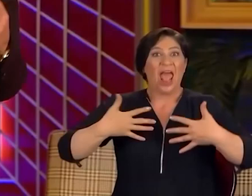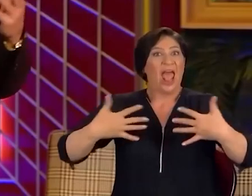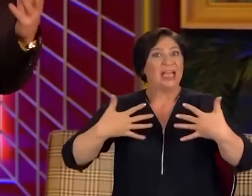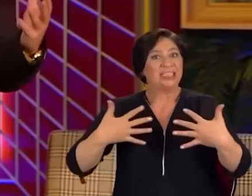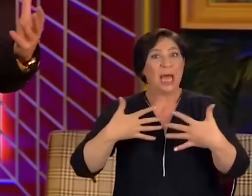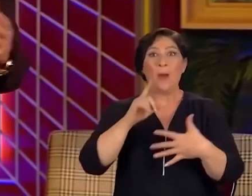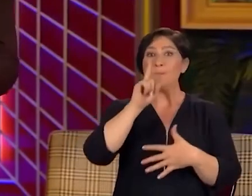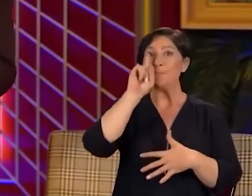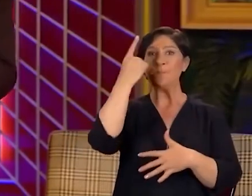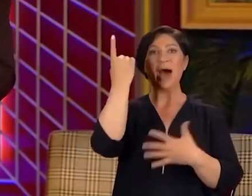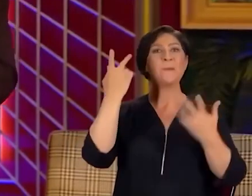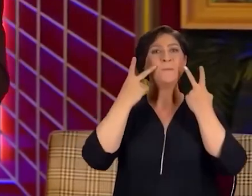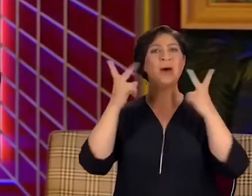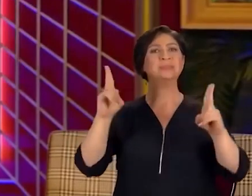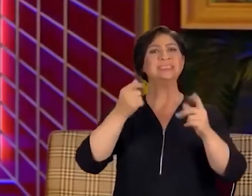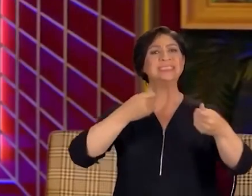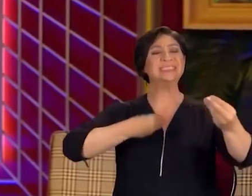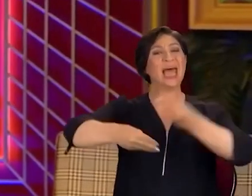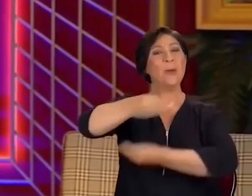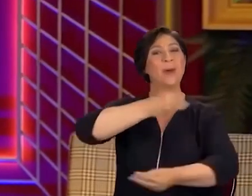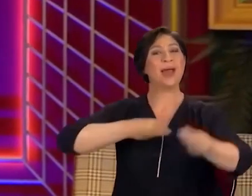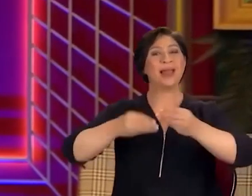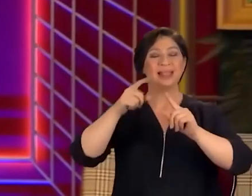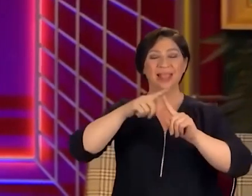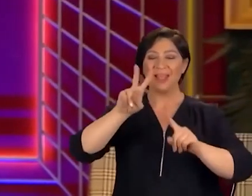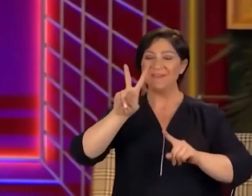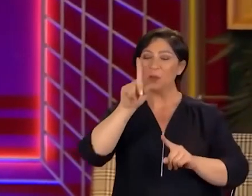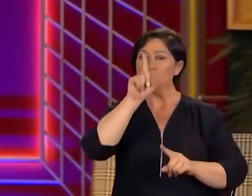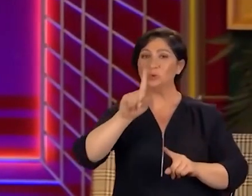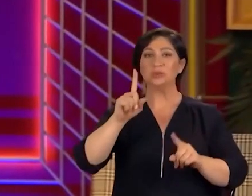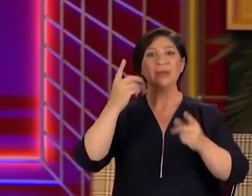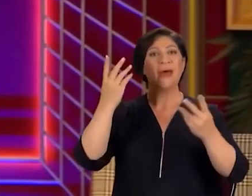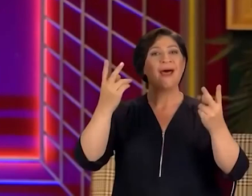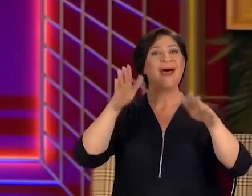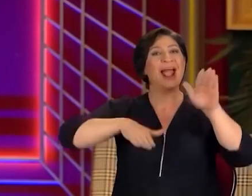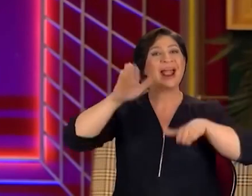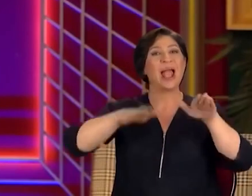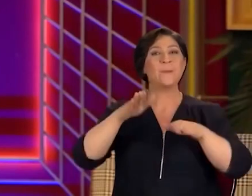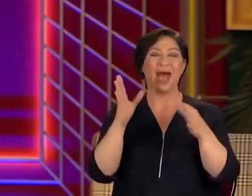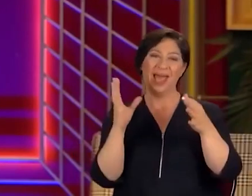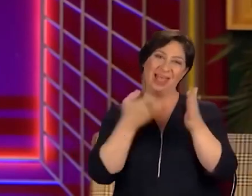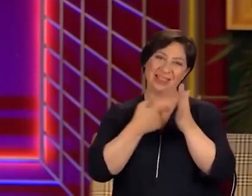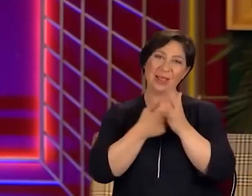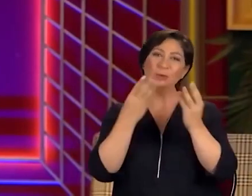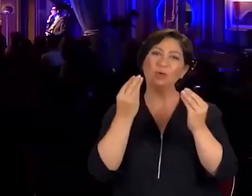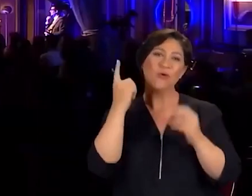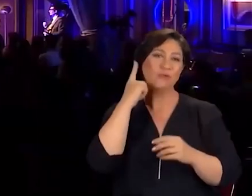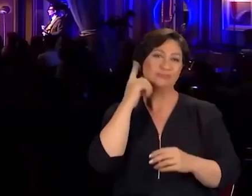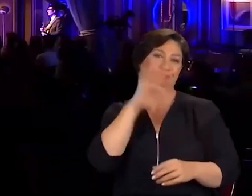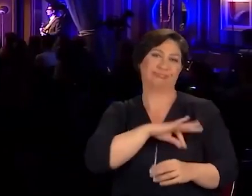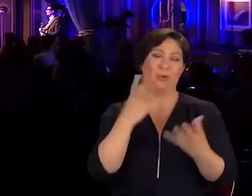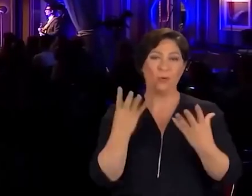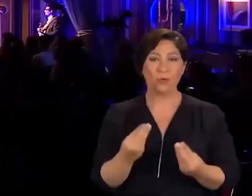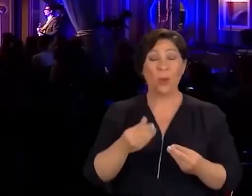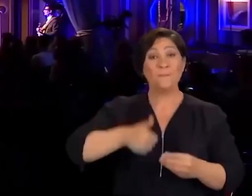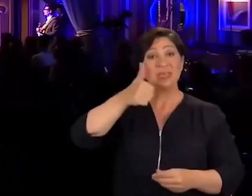heyecanlı bağımsız sermayeli TV100'ün tanıtımı açısından da çok yararlı oldu. Daha sonra bu tabii